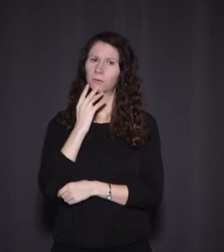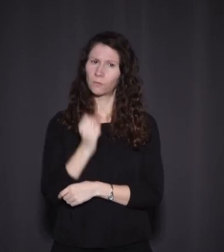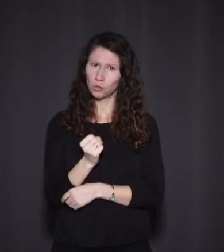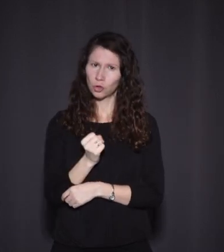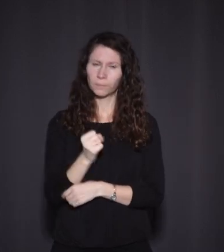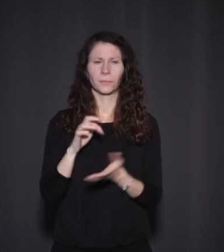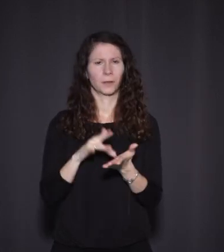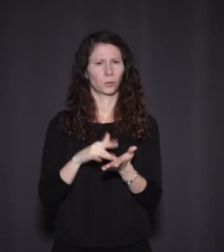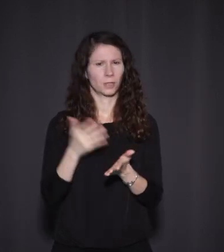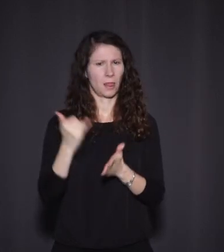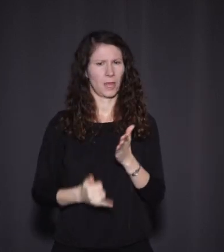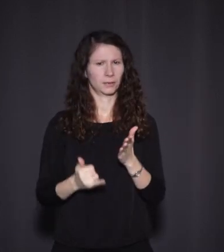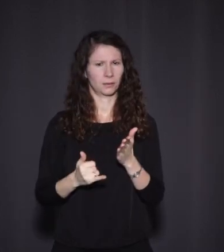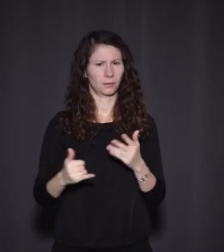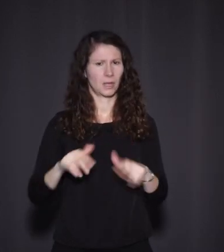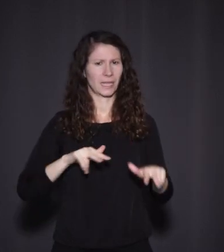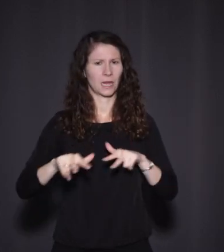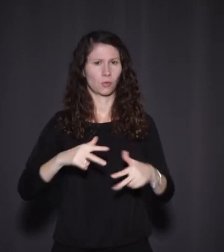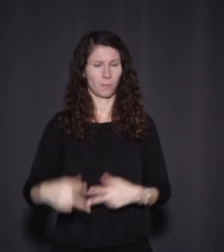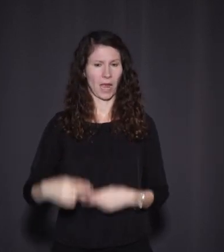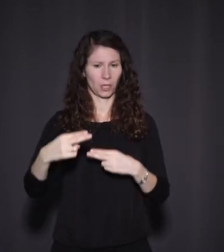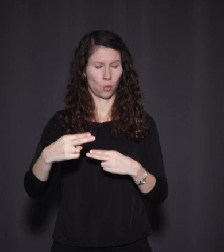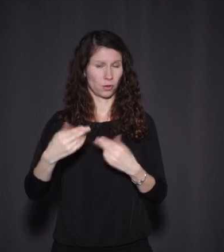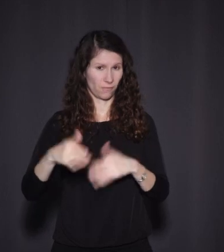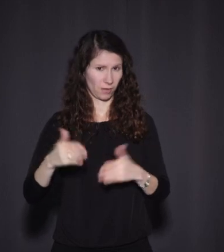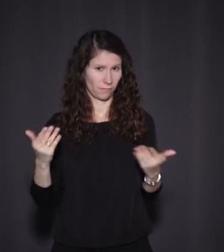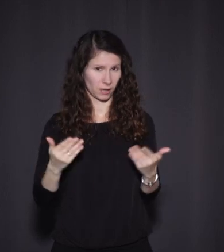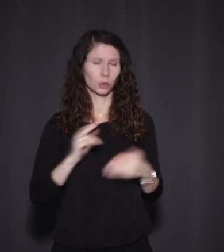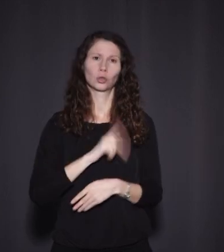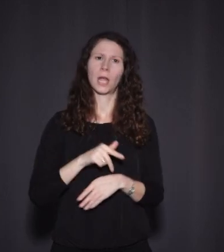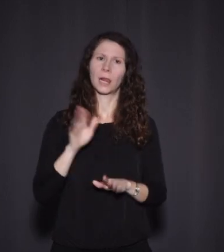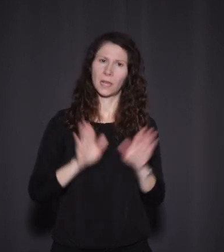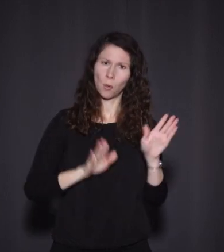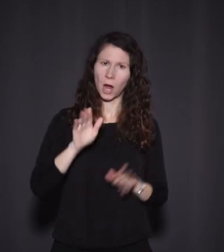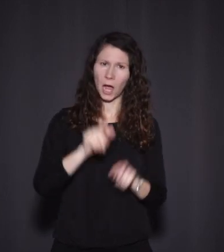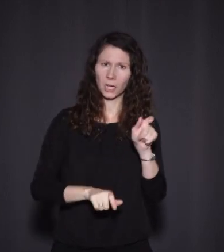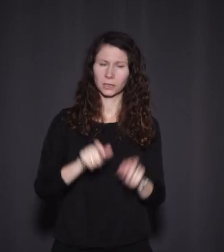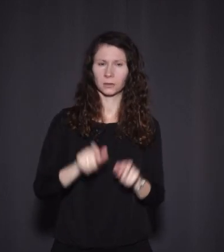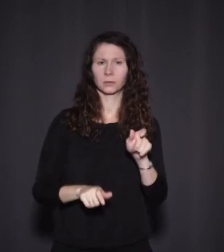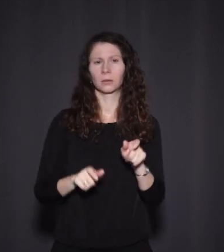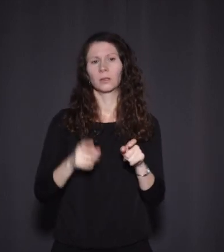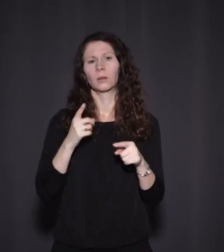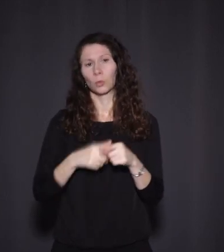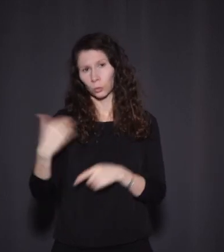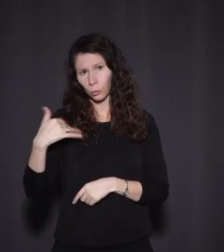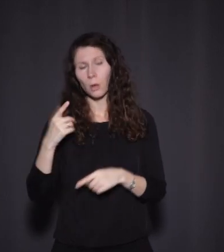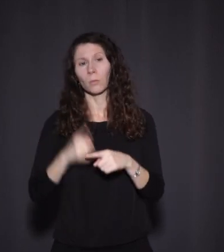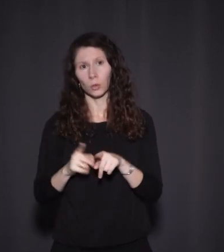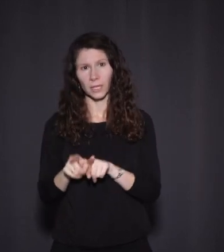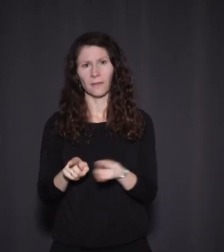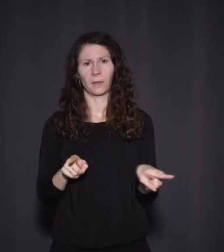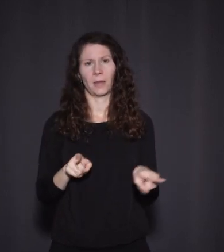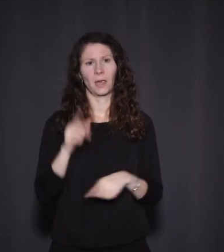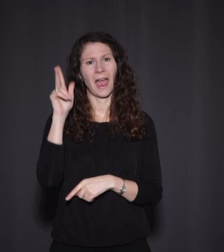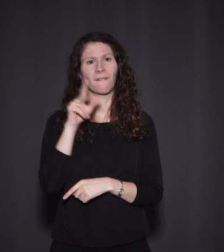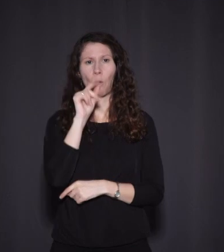in der letzten Legislaturperiode war das so, dass sowohl Sozialdemokraten als auch Grüne als auch die FDP in Form von Herrn